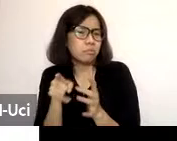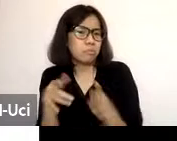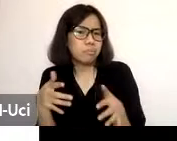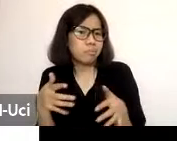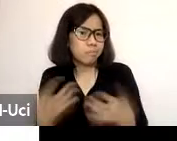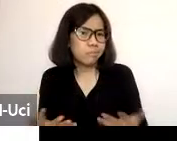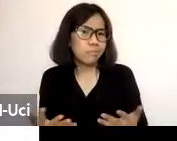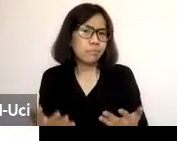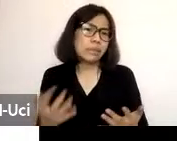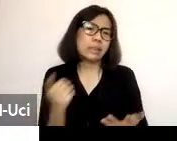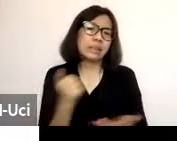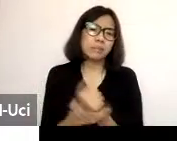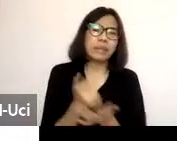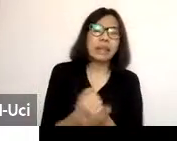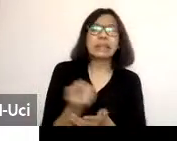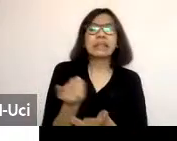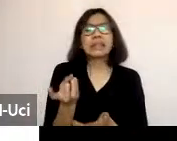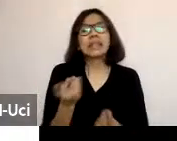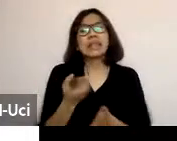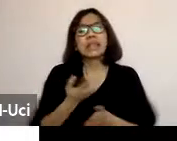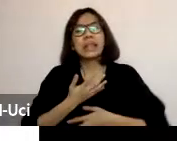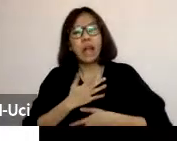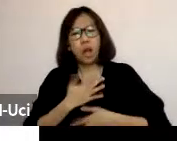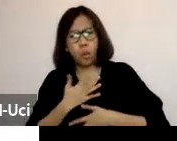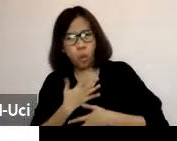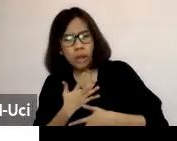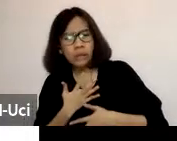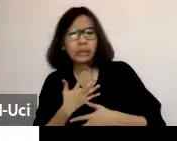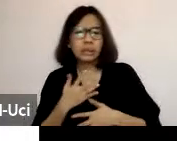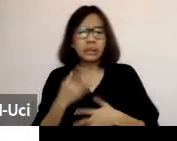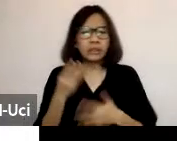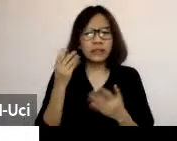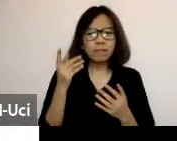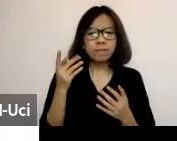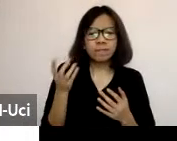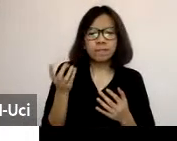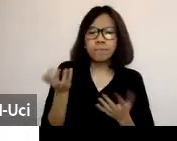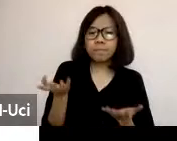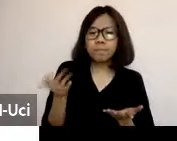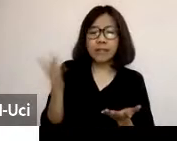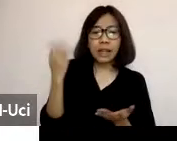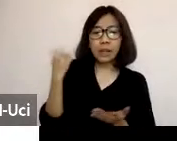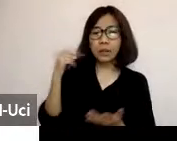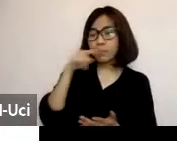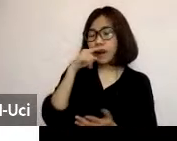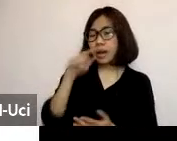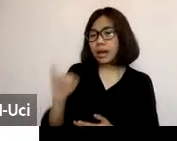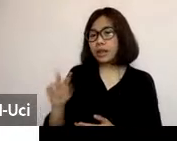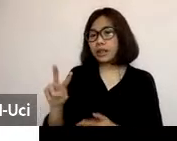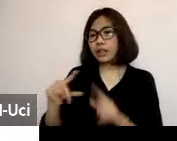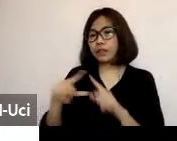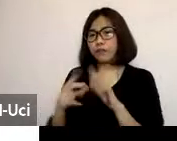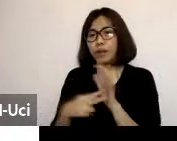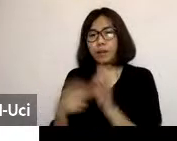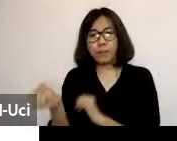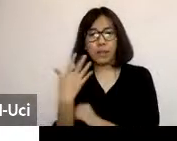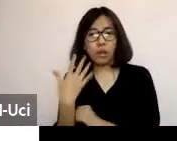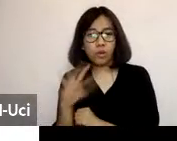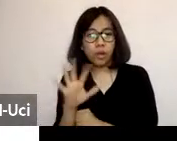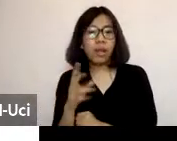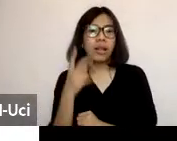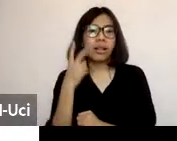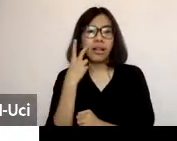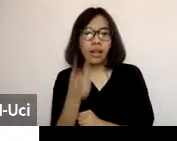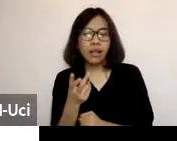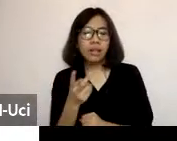dan juga meredupkan juga ini Pak Pak Irfan Fauzi mengabaikan terpotret kita Taklim teks pertanyaan konsumen